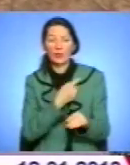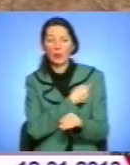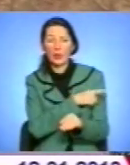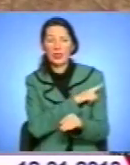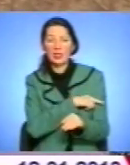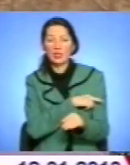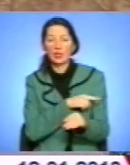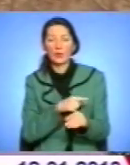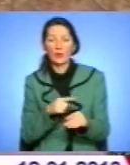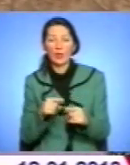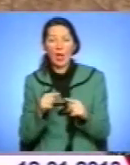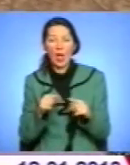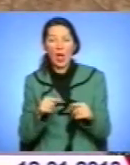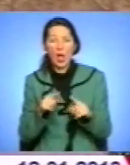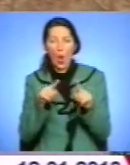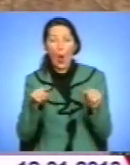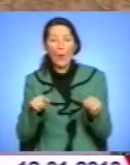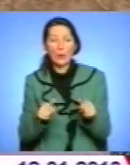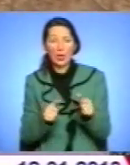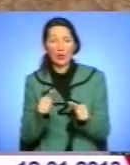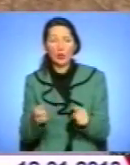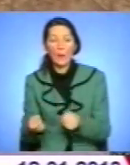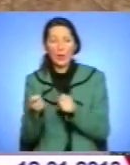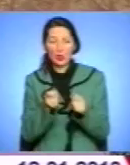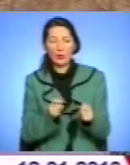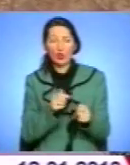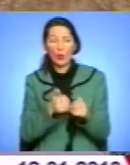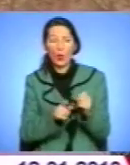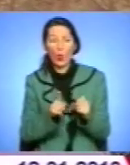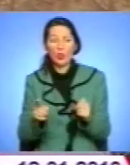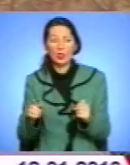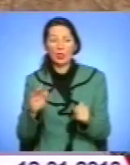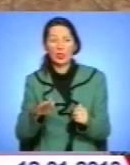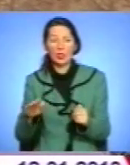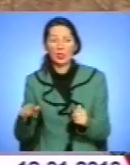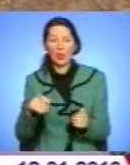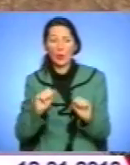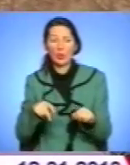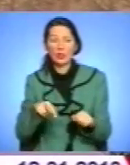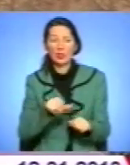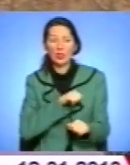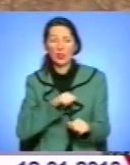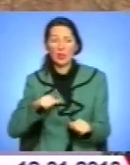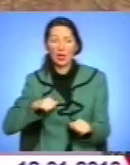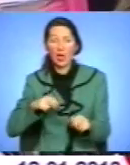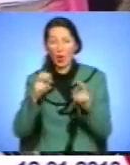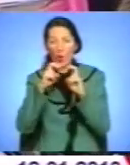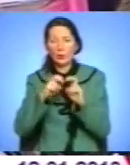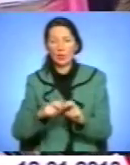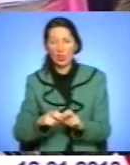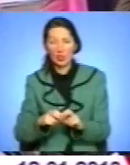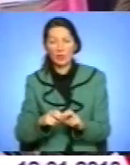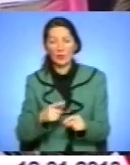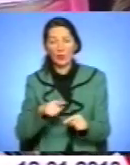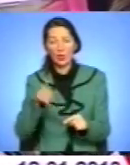медичним обладнанням і присутні, так щоб кожна дитина могла зайти окремо і, скажімо, обстежитись. Іншої